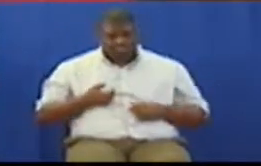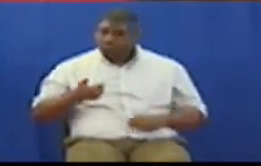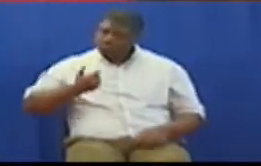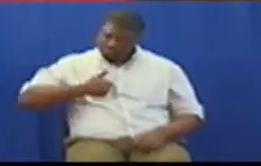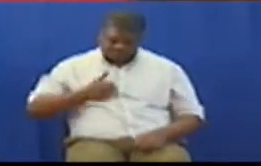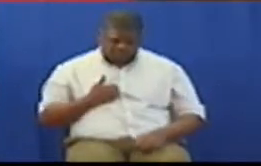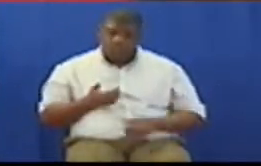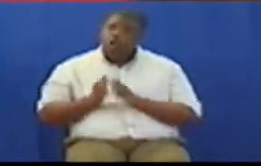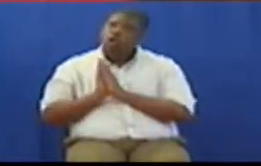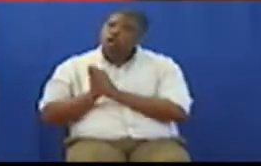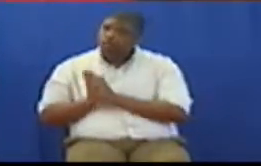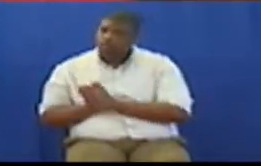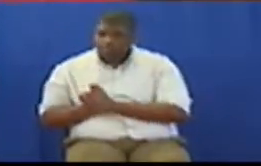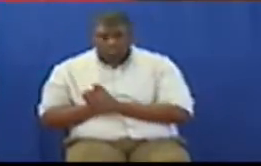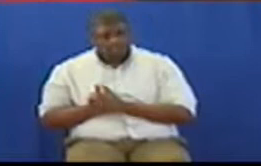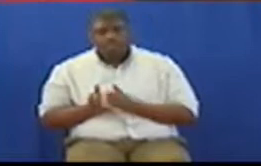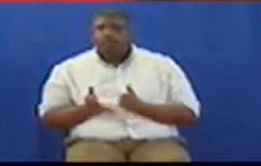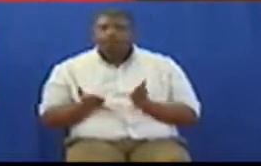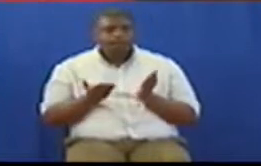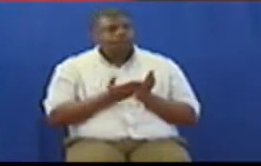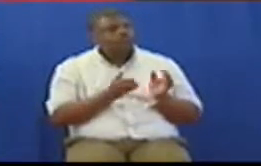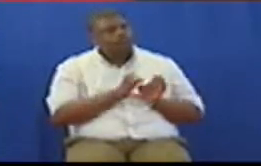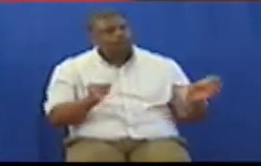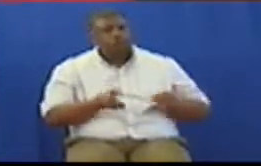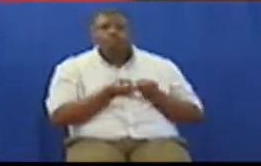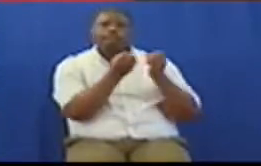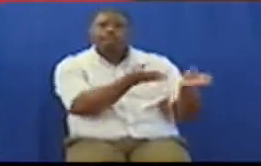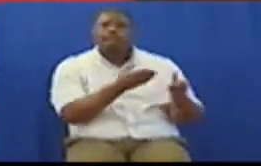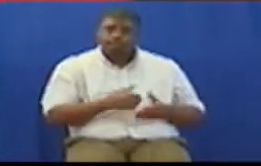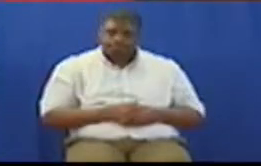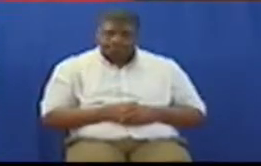lako ili tukufu, nipeleke maombi maalum kwa mheshimiwa rais Magufuli.